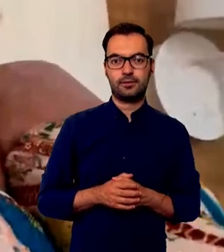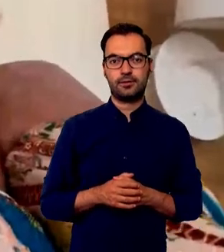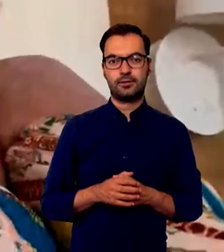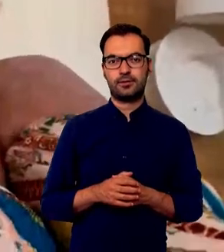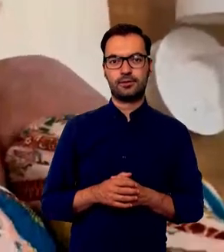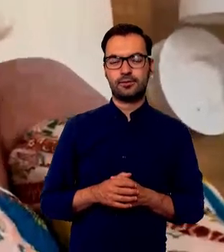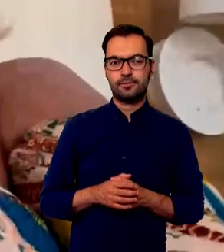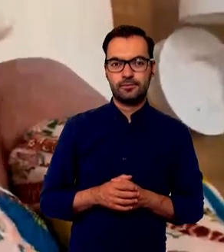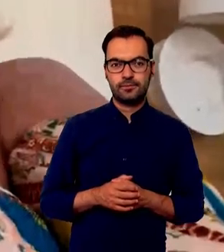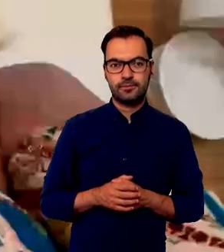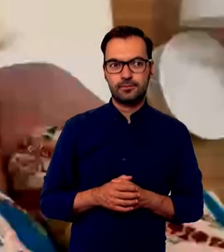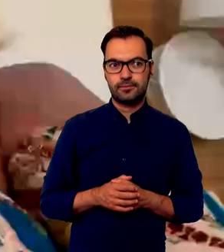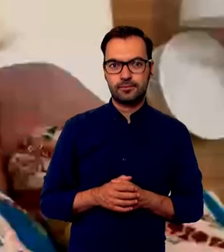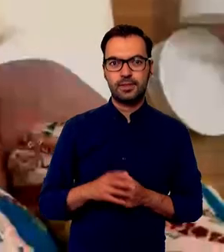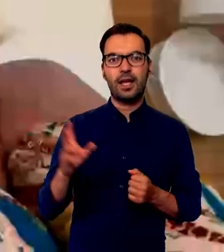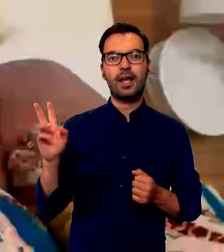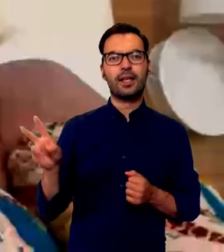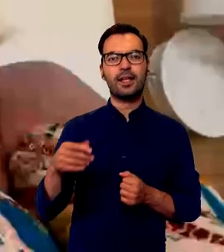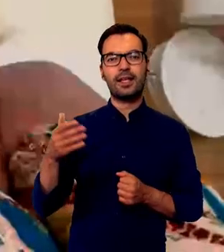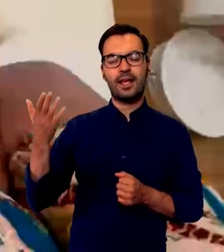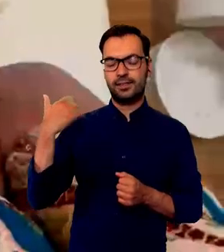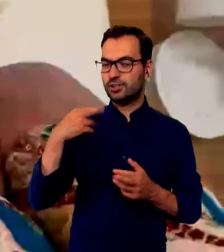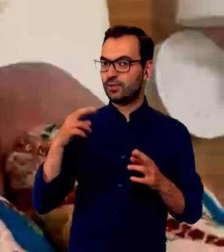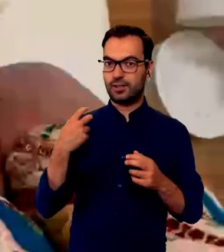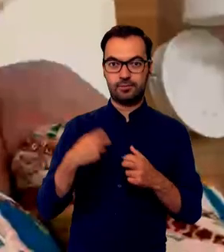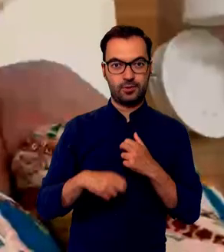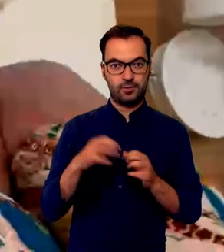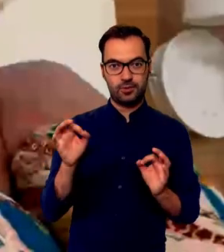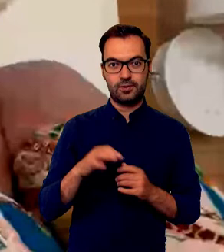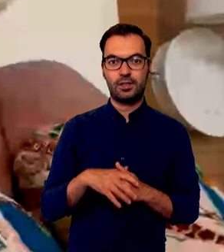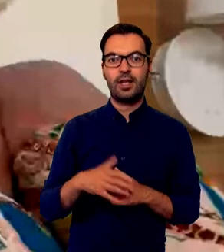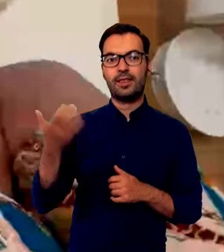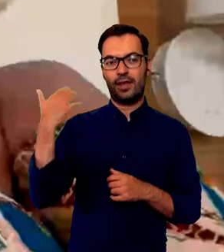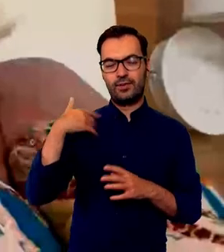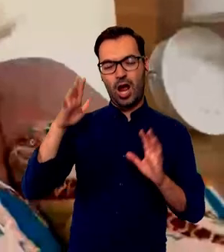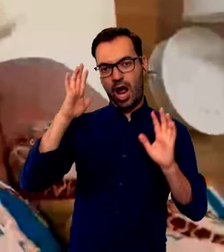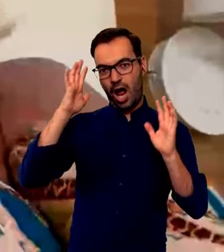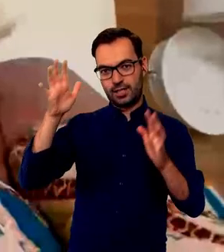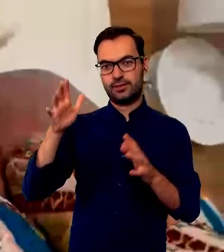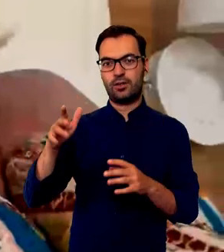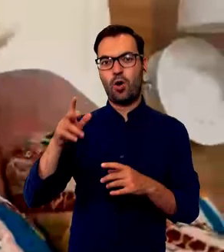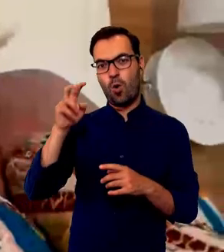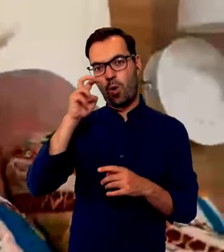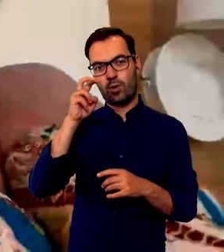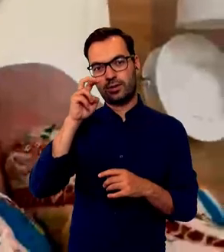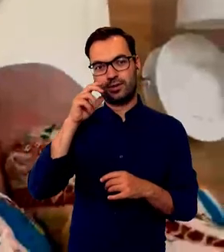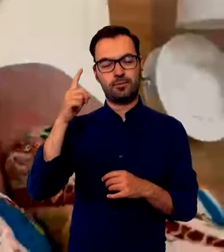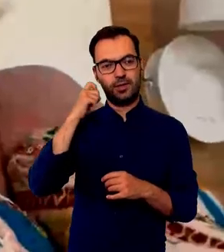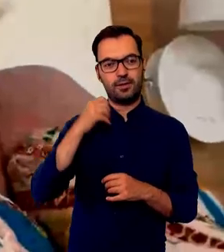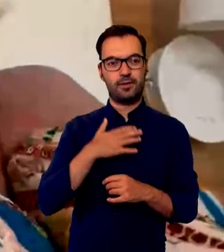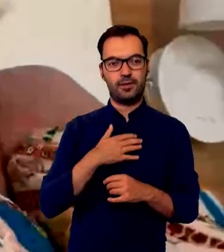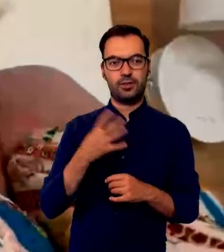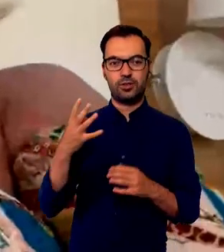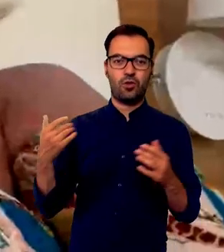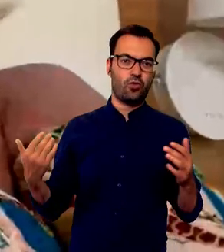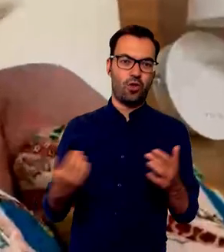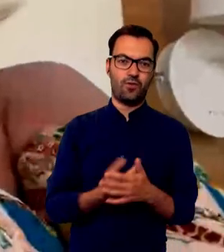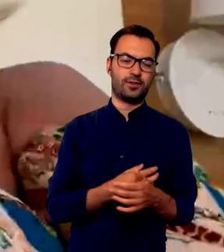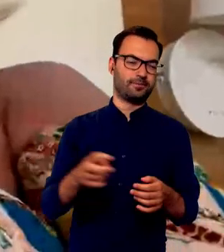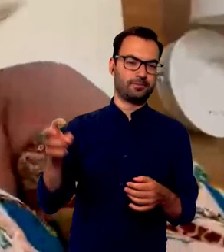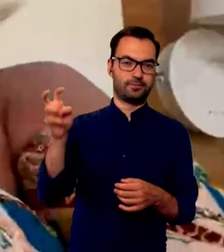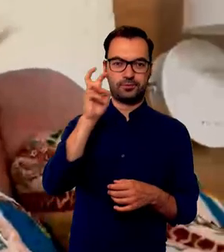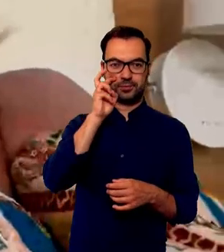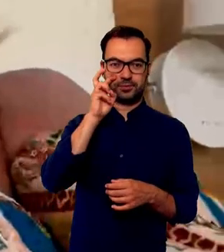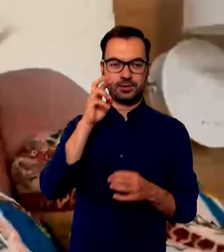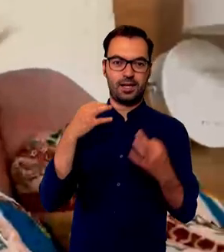Nie, dlatego, że kiedyś miałam taki moment, kiedy poszłam bardzo szeroko w luksus i miałam, pamiętam, 4 nowe luksusowe